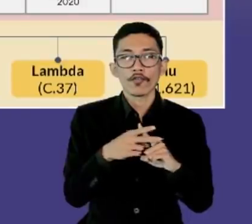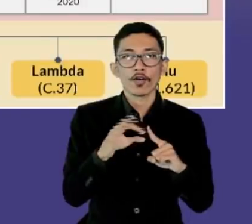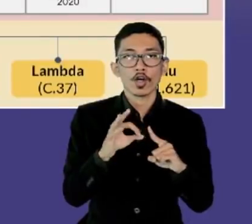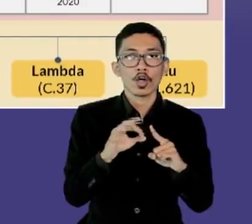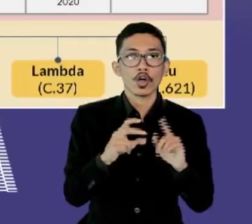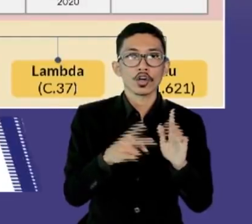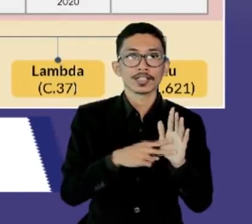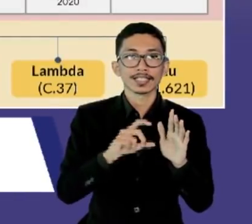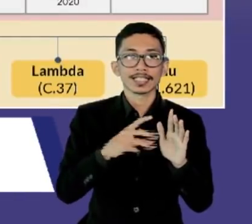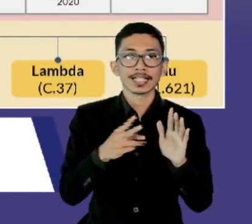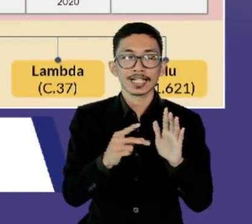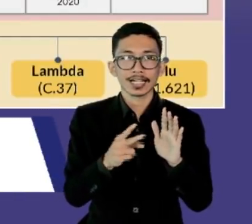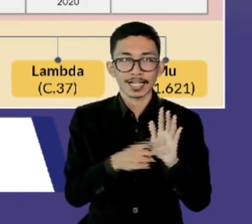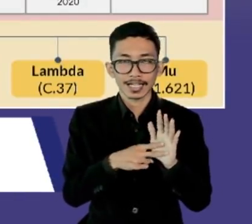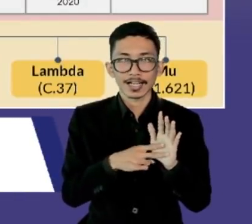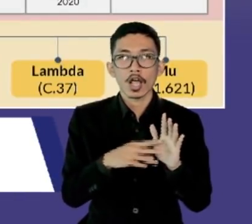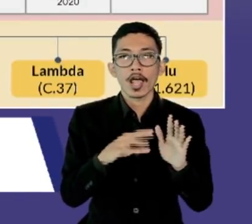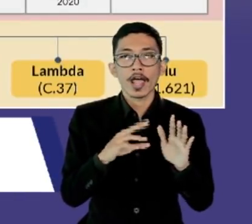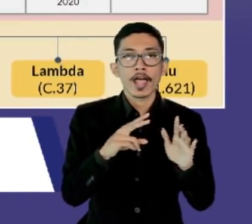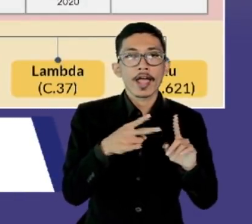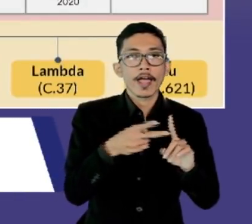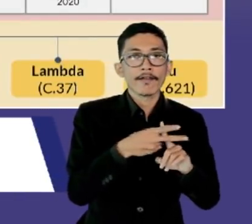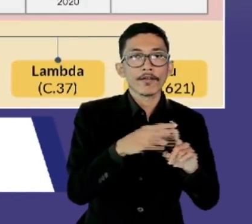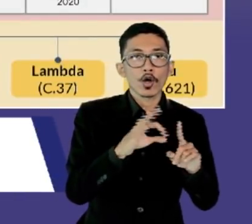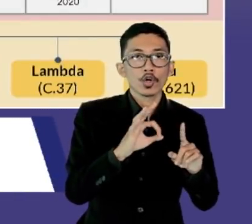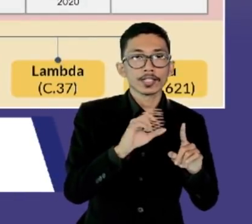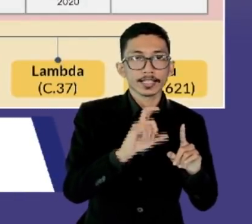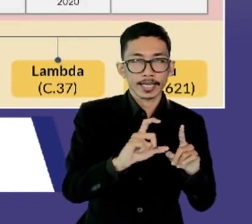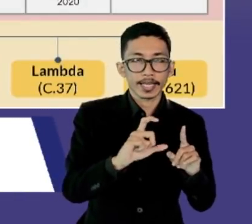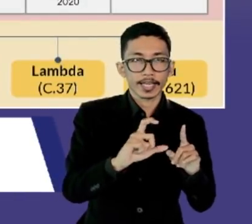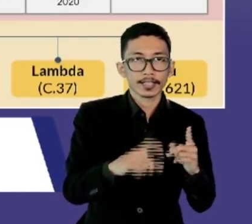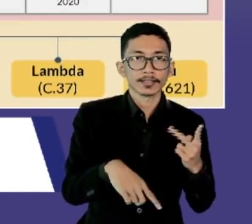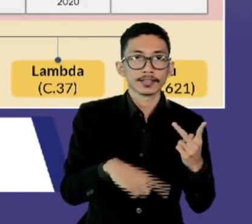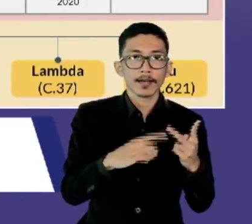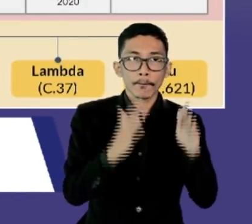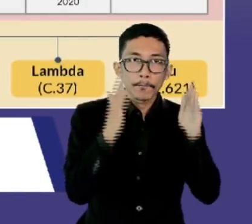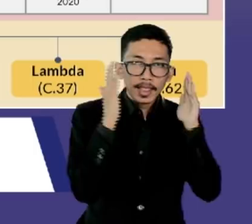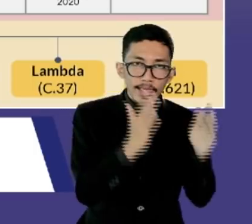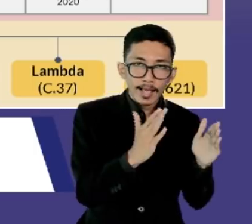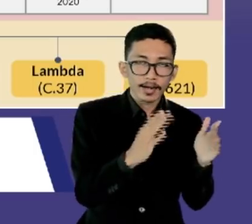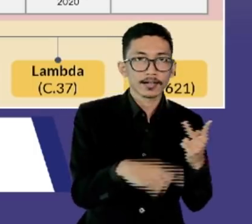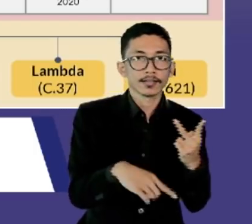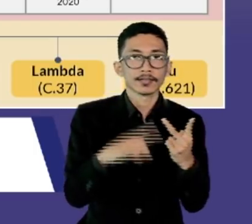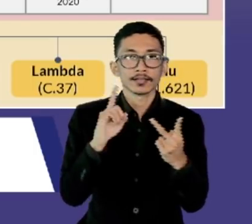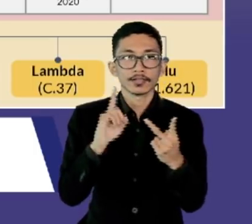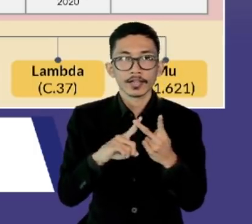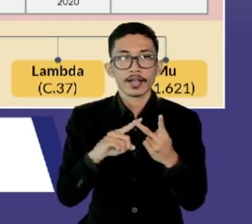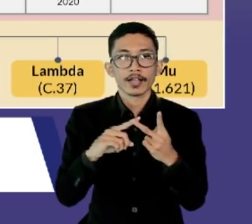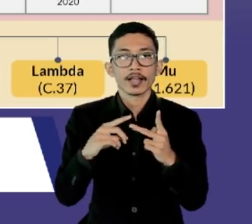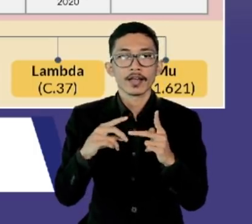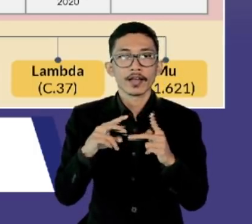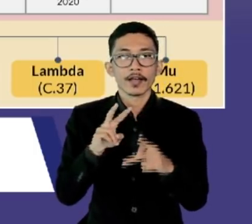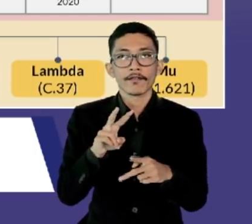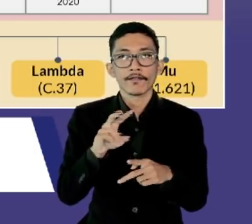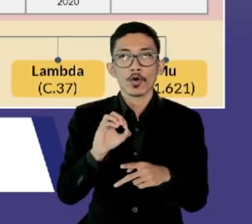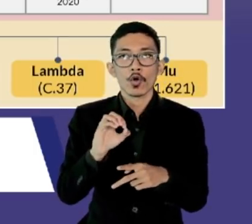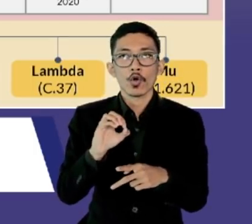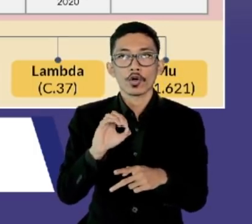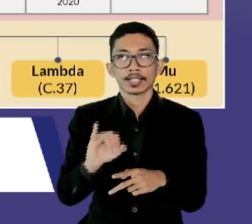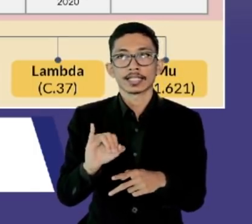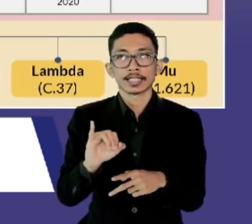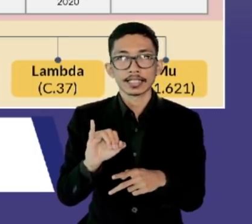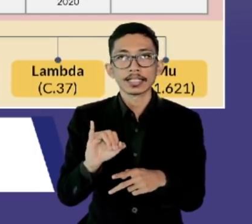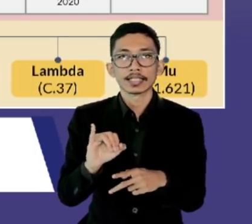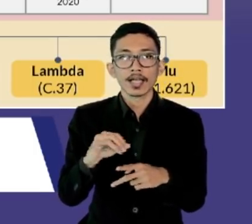VOC, atau varian yang menjadi perhatian, dan varian of interest atau VOI, yaitu varian